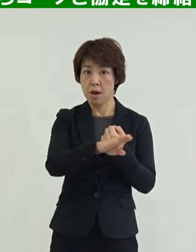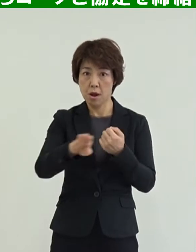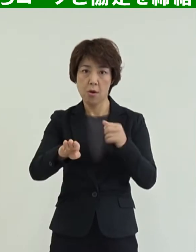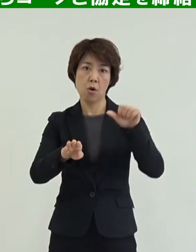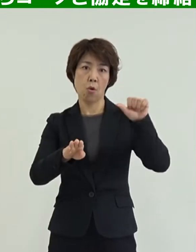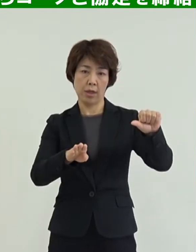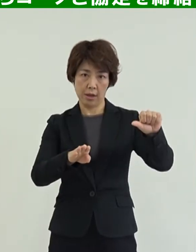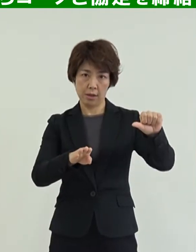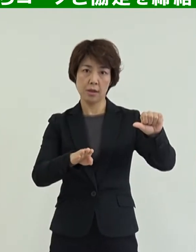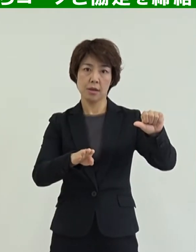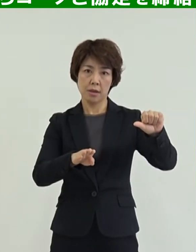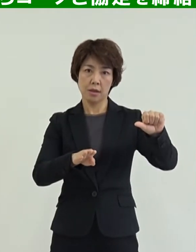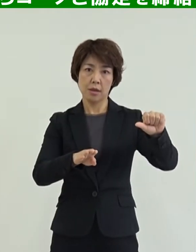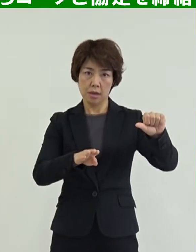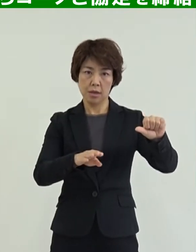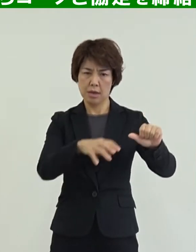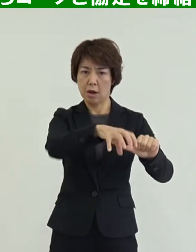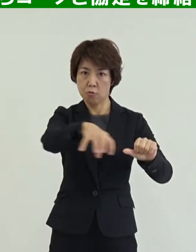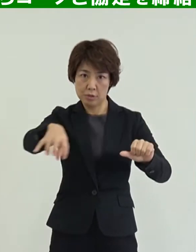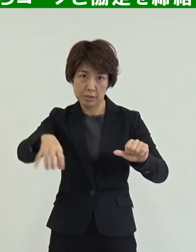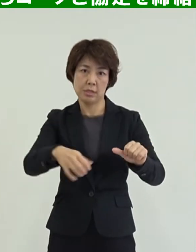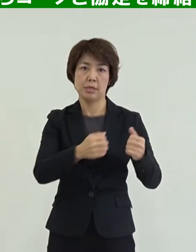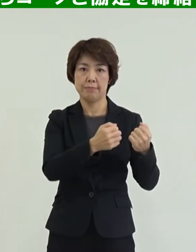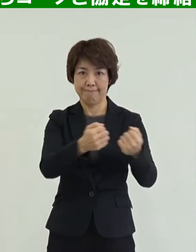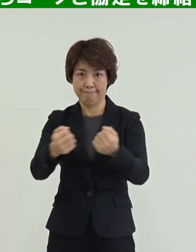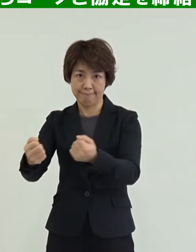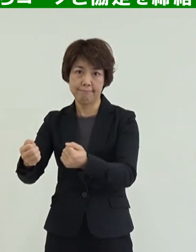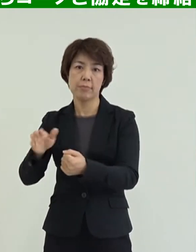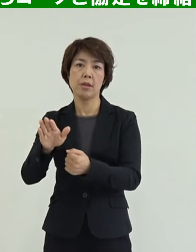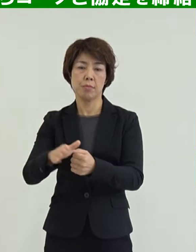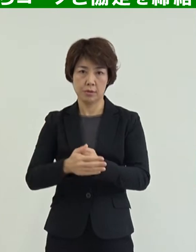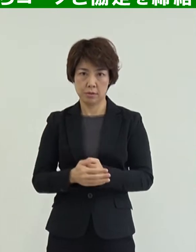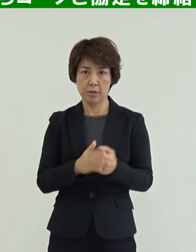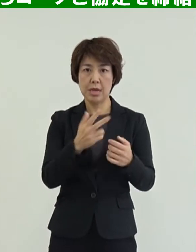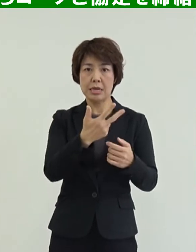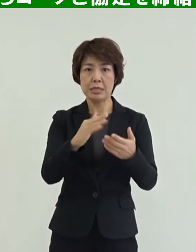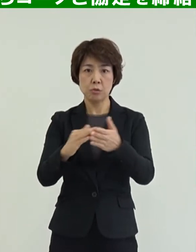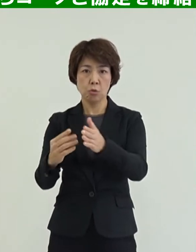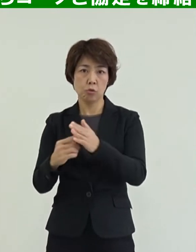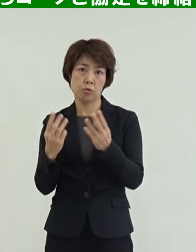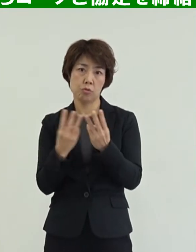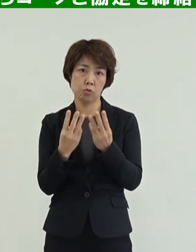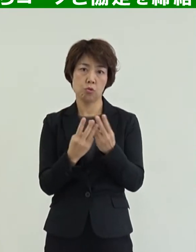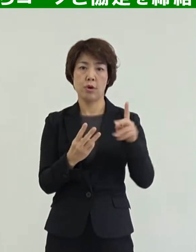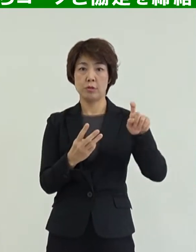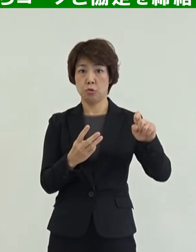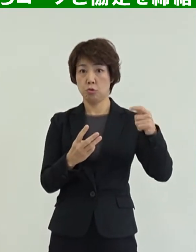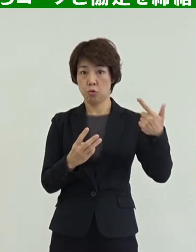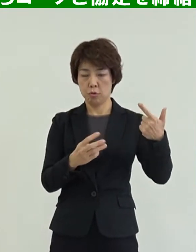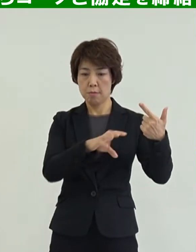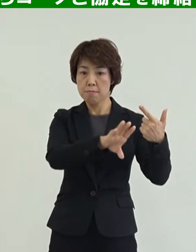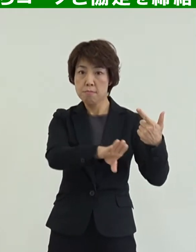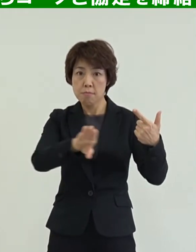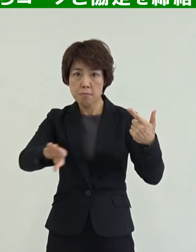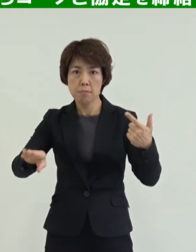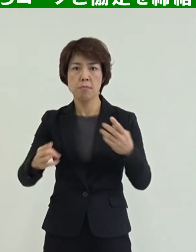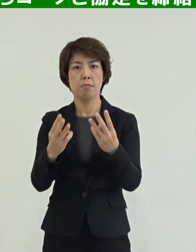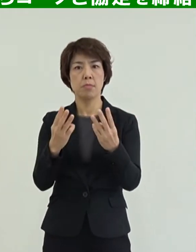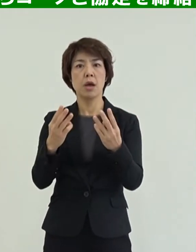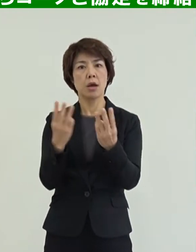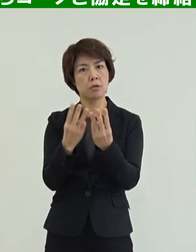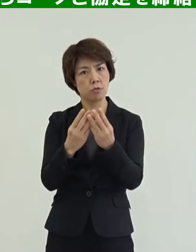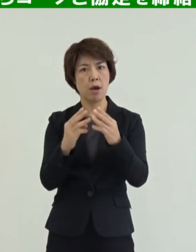店舗あった花瓶が各地に運行しています16市町村に100か所を超える予定流所のべ